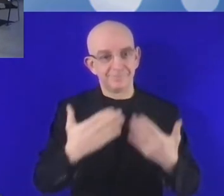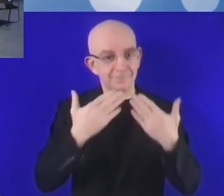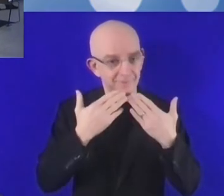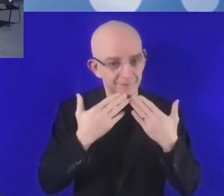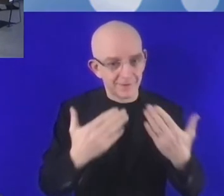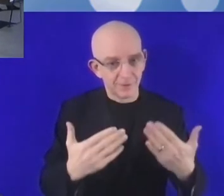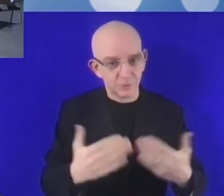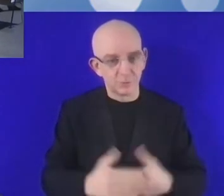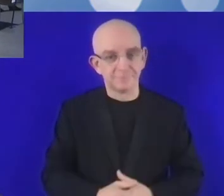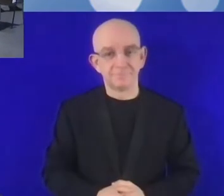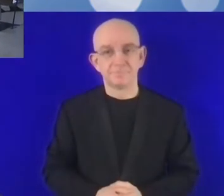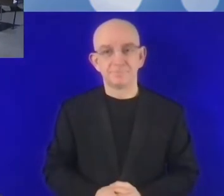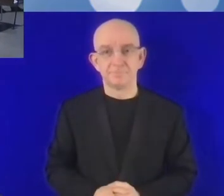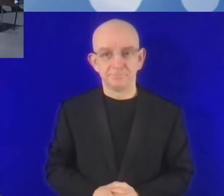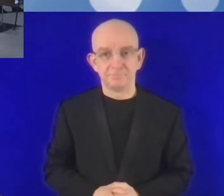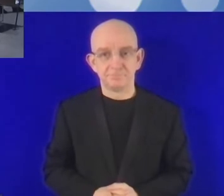attention.